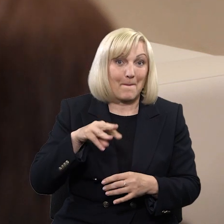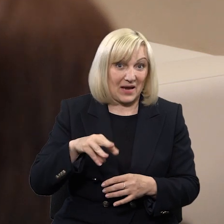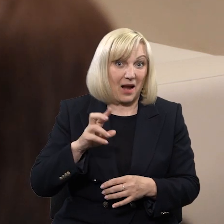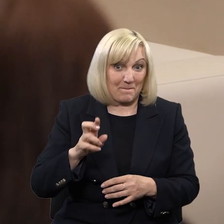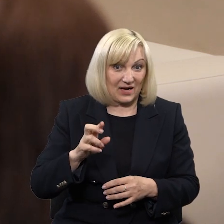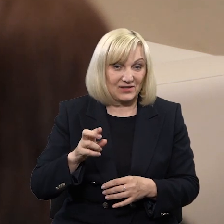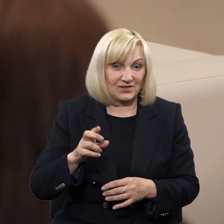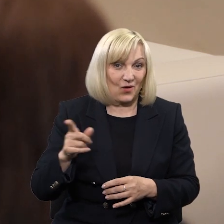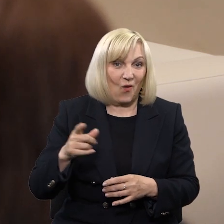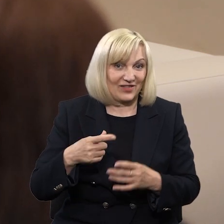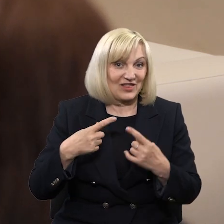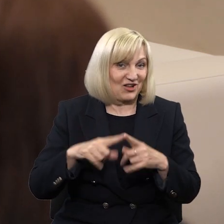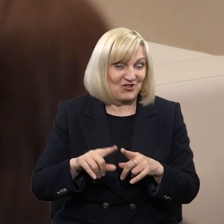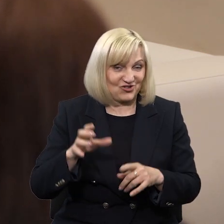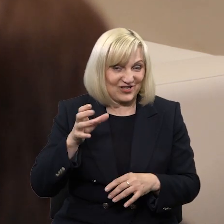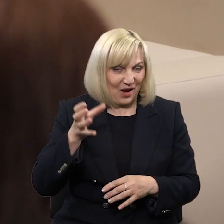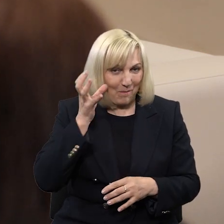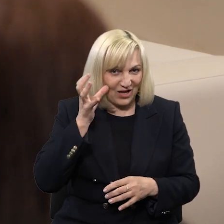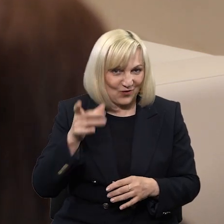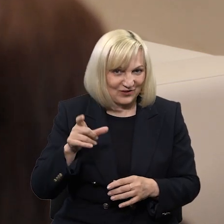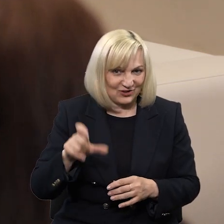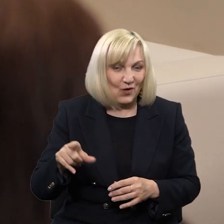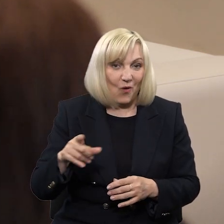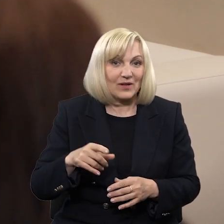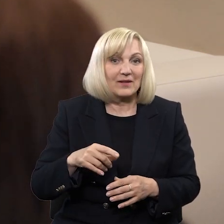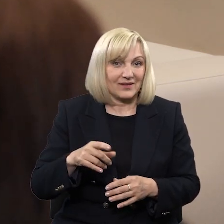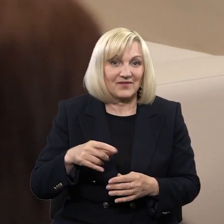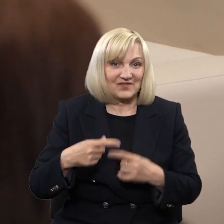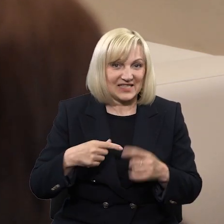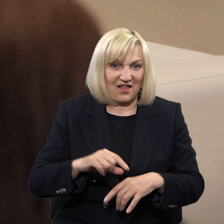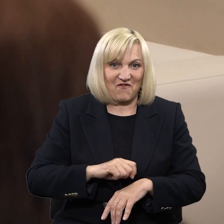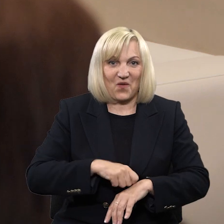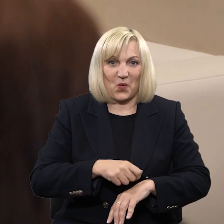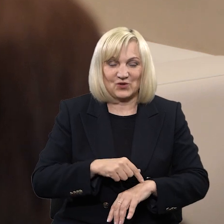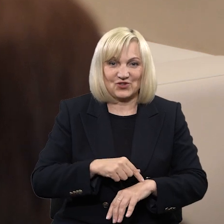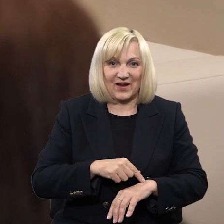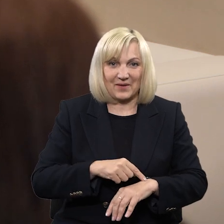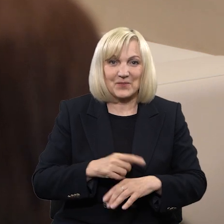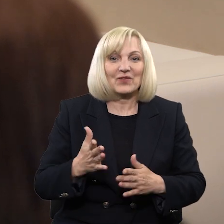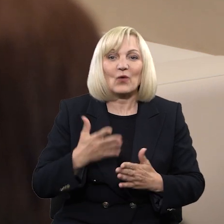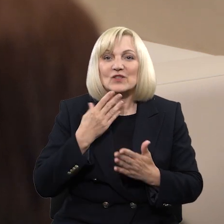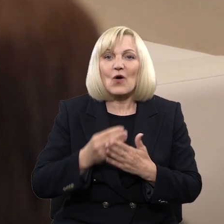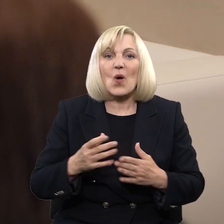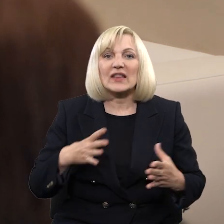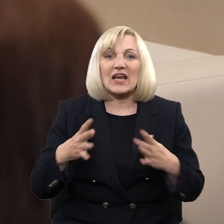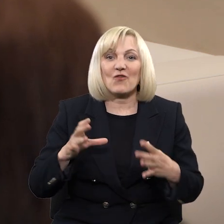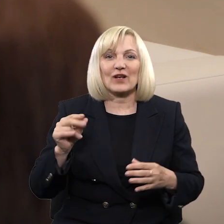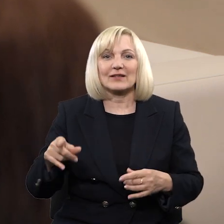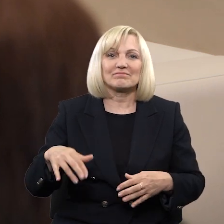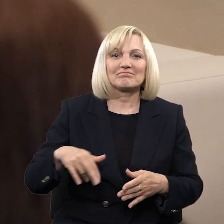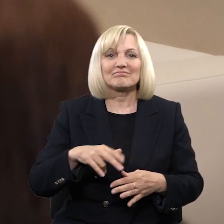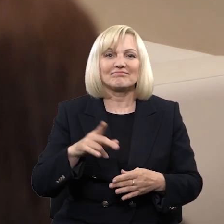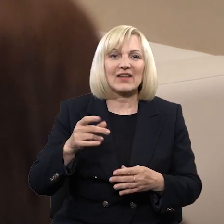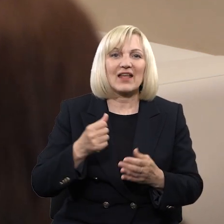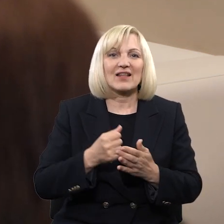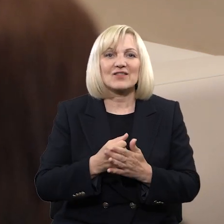Борисович Кстати у нас он очень технический образцов человек Он периодически любит включить какой-нибудь тренировку когда идет по